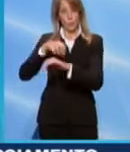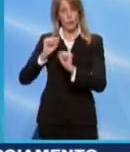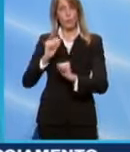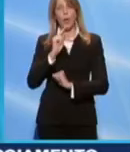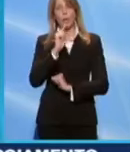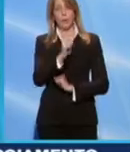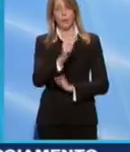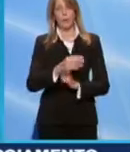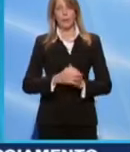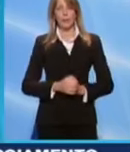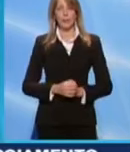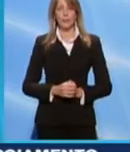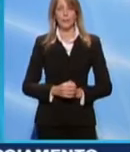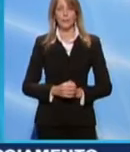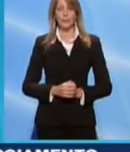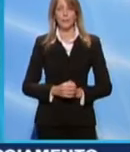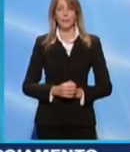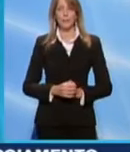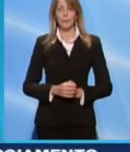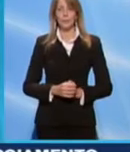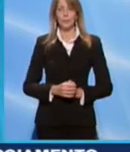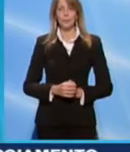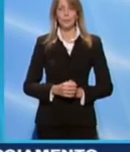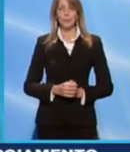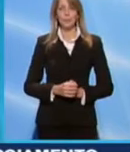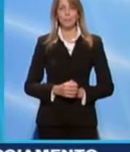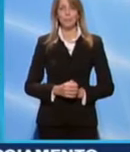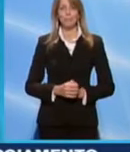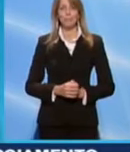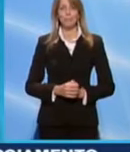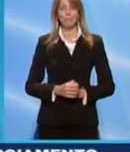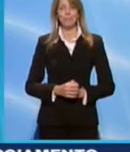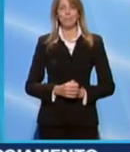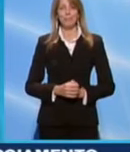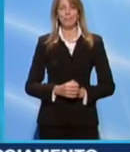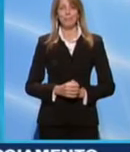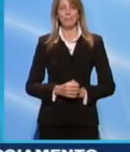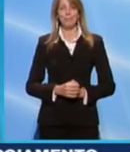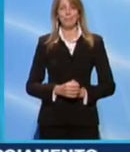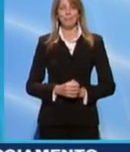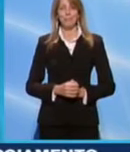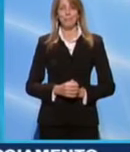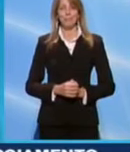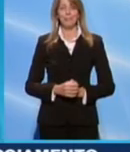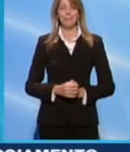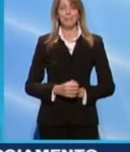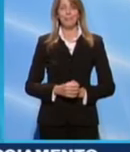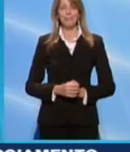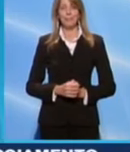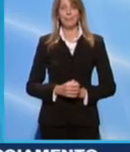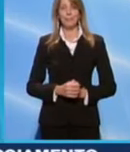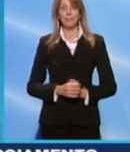parola, Ministra Pisano. Grazie. Prego.